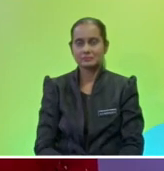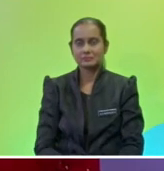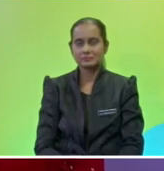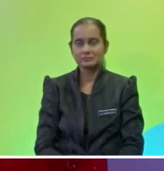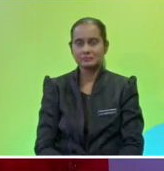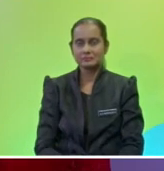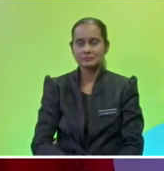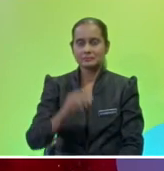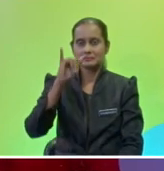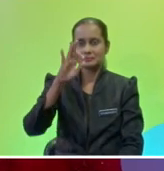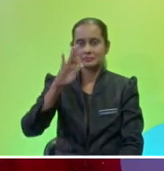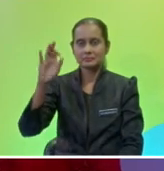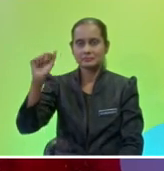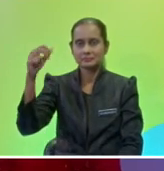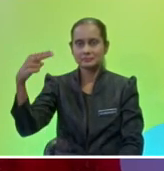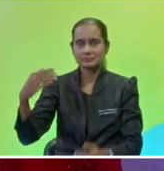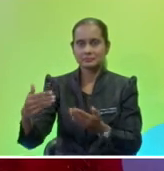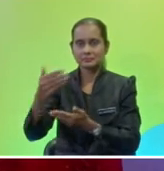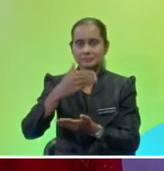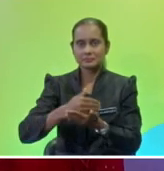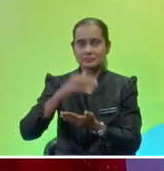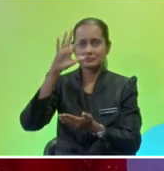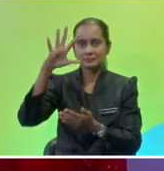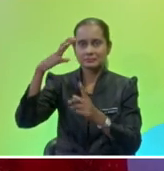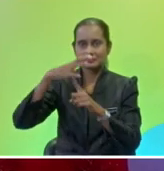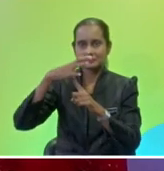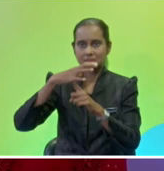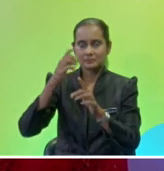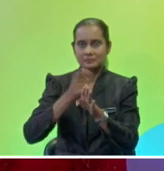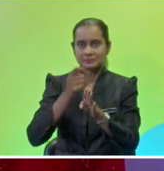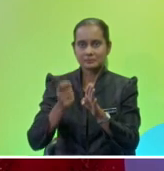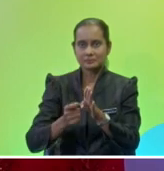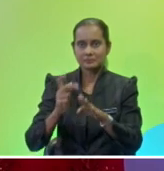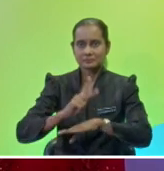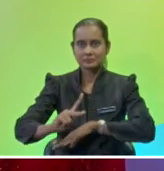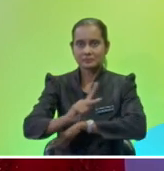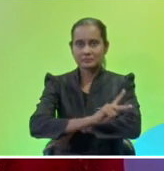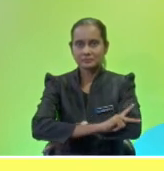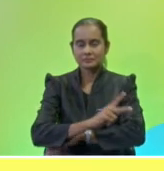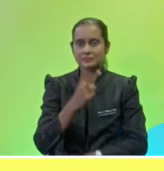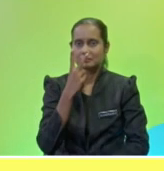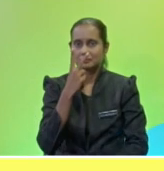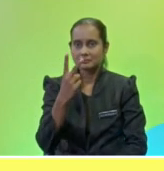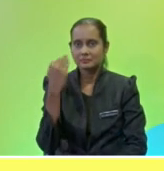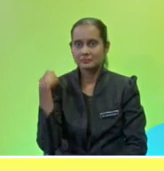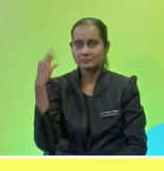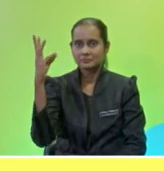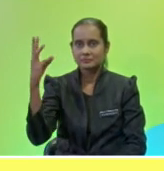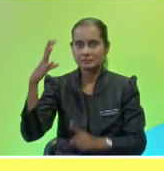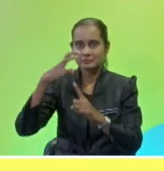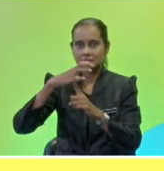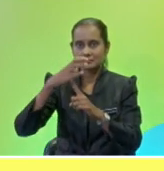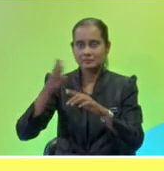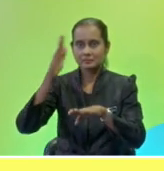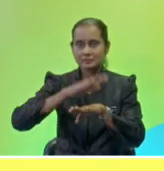Ifa kutip 5 kaki cendawan di tepi kebun nampak ada 6 kaki cendawan di atas